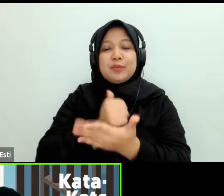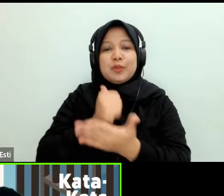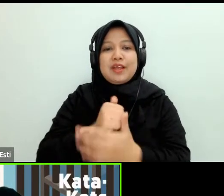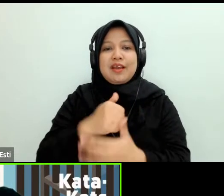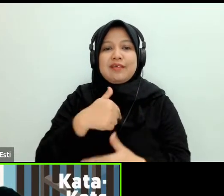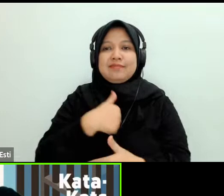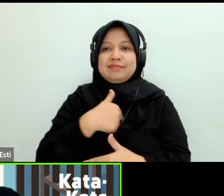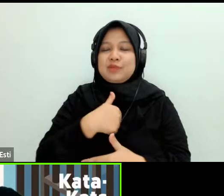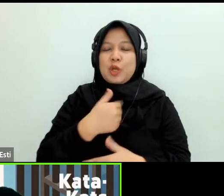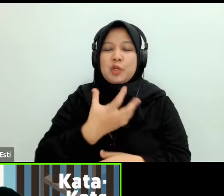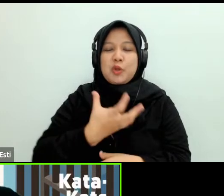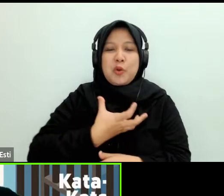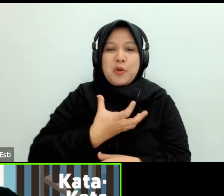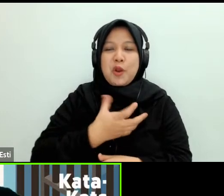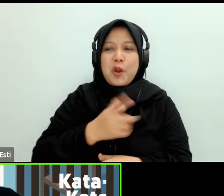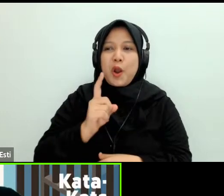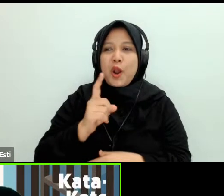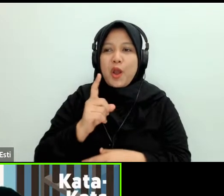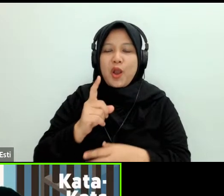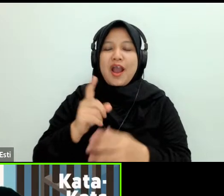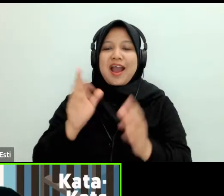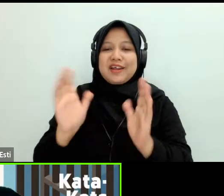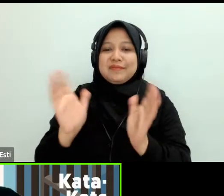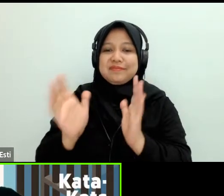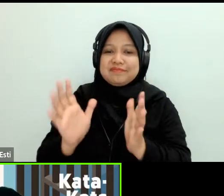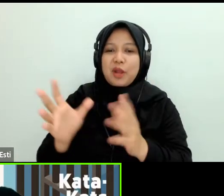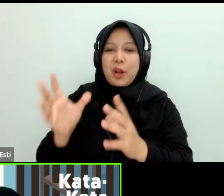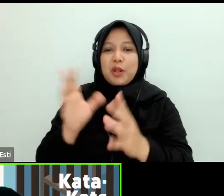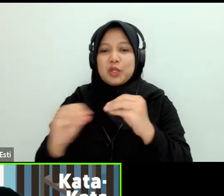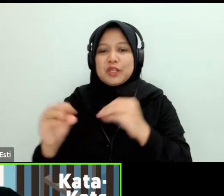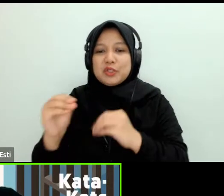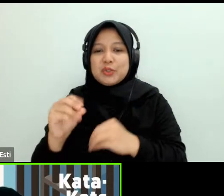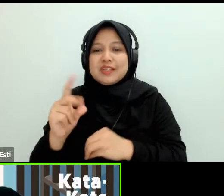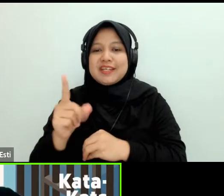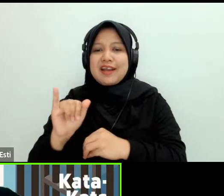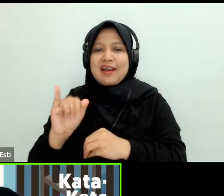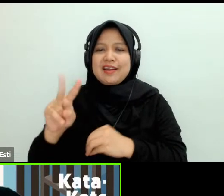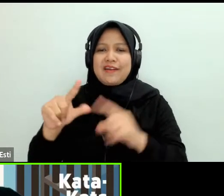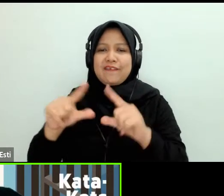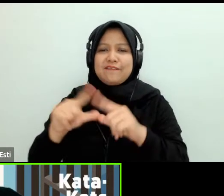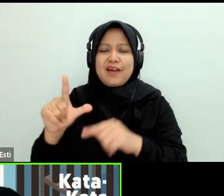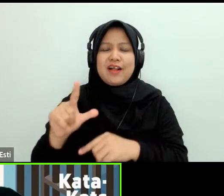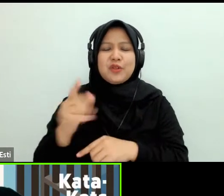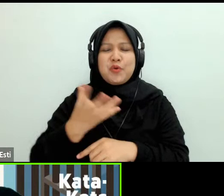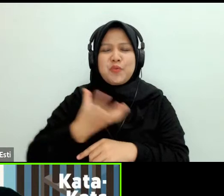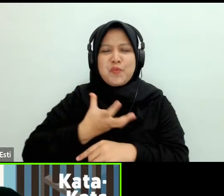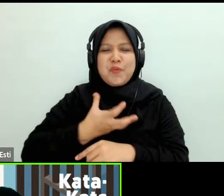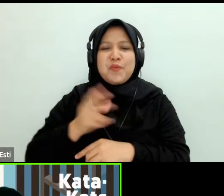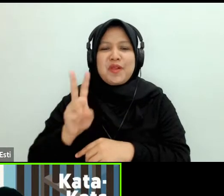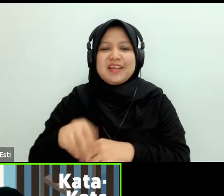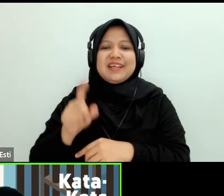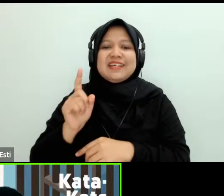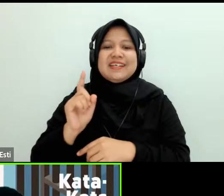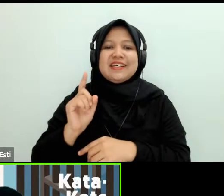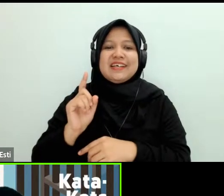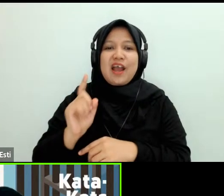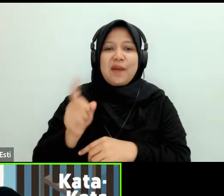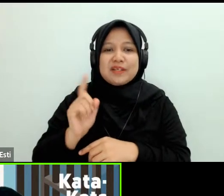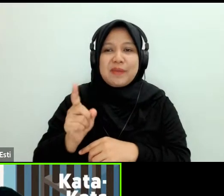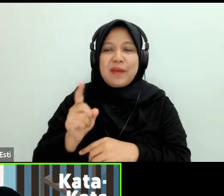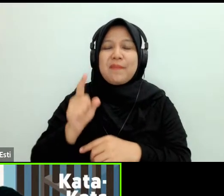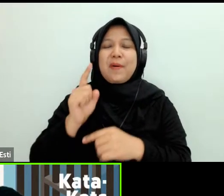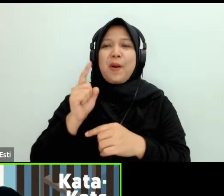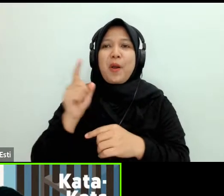setiap ngobrol diskusi dengan Bang Rival karena nge-review punya kenyamanan ketika menceritakan